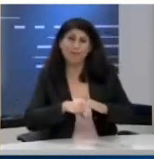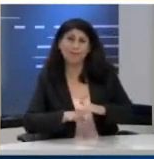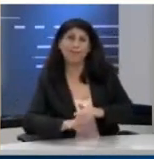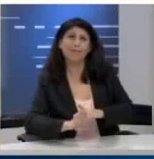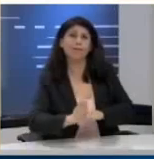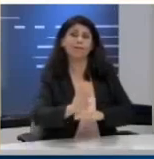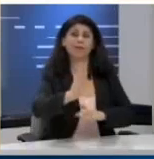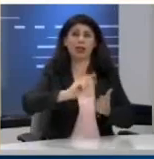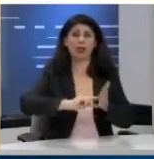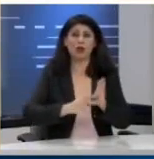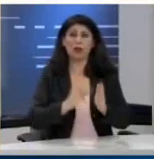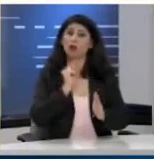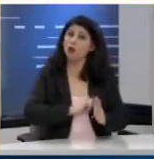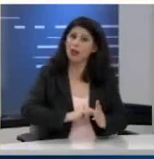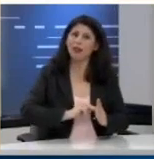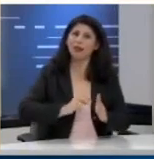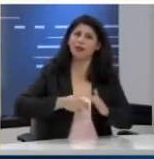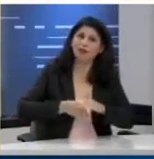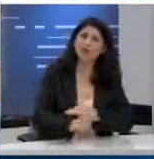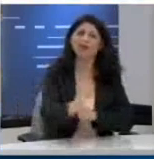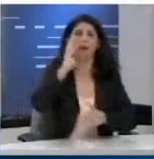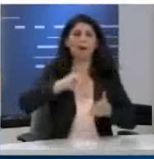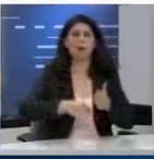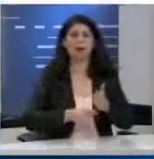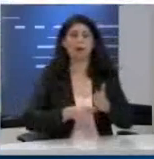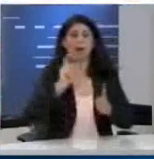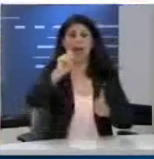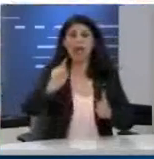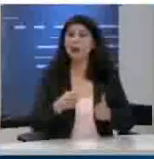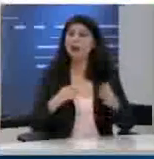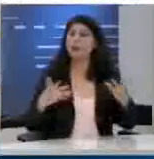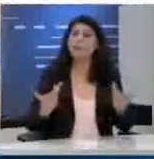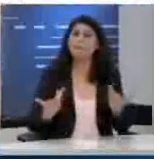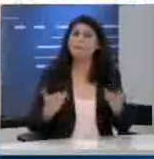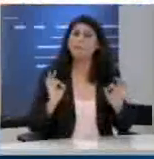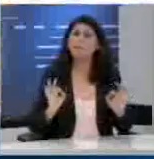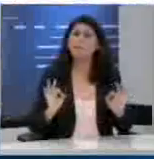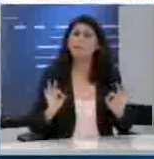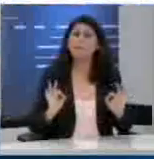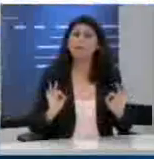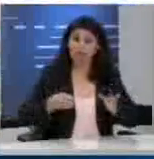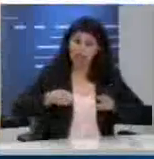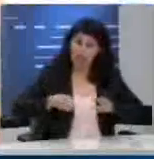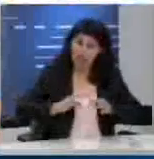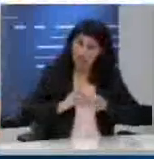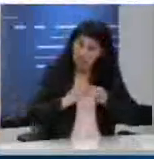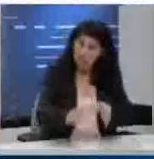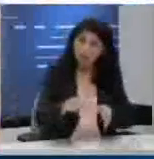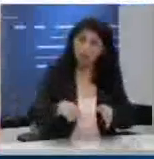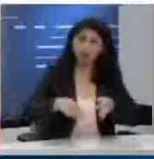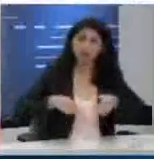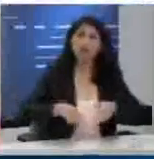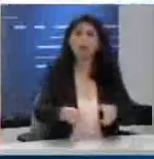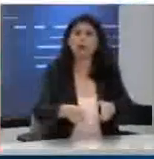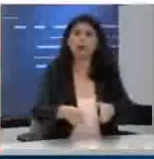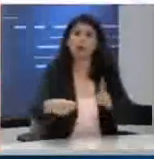οικονομίας και τα ωφέλη από την έξοδο από τα μνημόνια. Το ερώτημα λοιπόν είναι ποιο. Θα συνεχίσουμε αυτή την πορεία, τη θετική πορεία